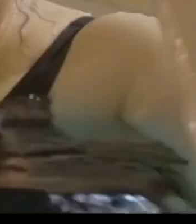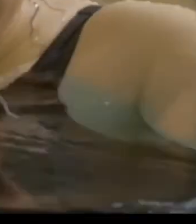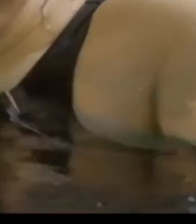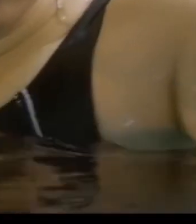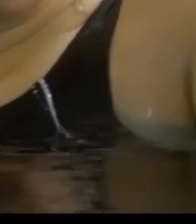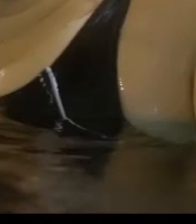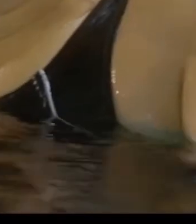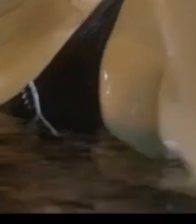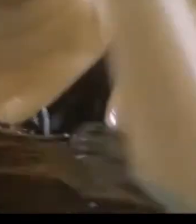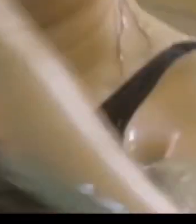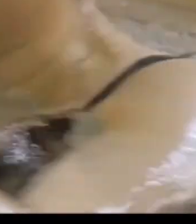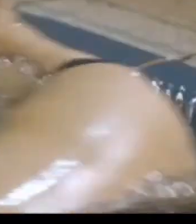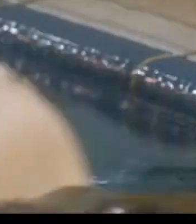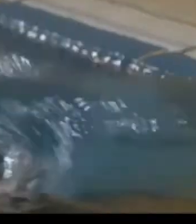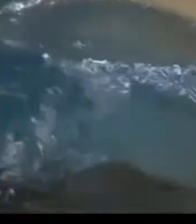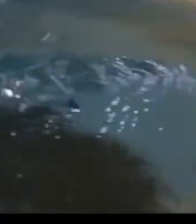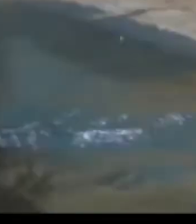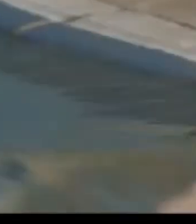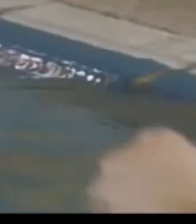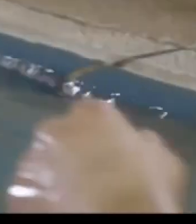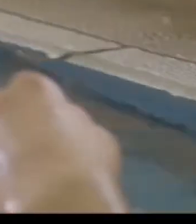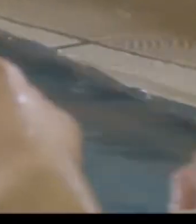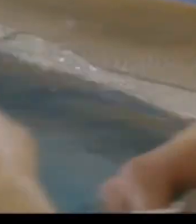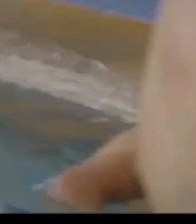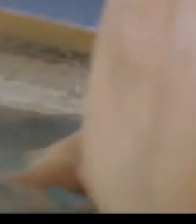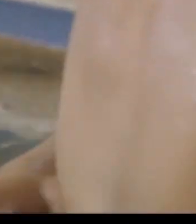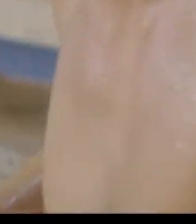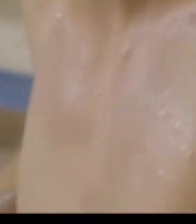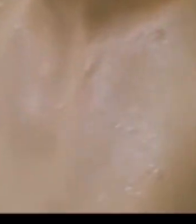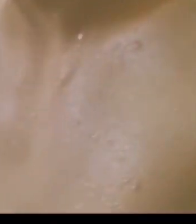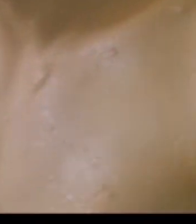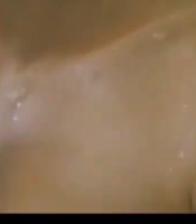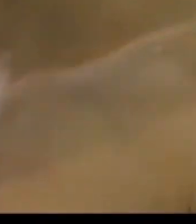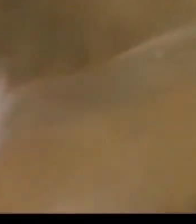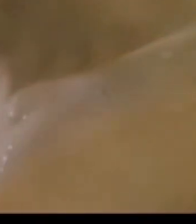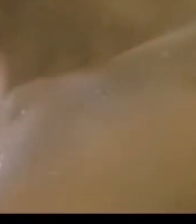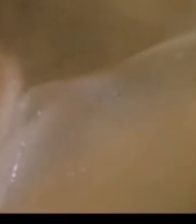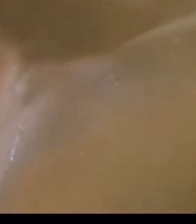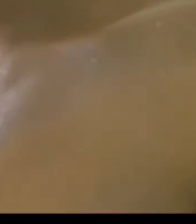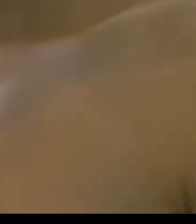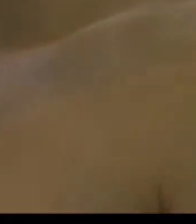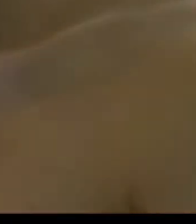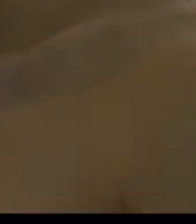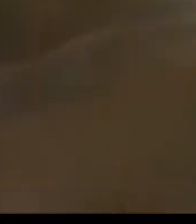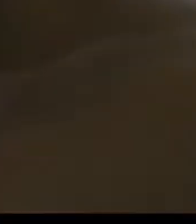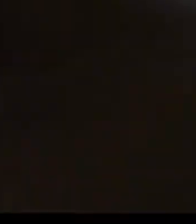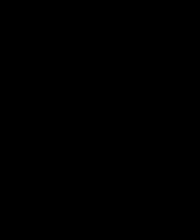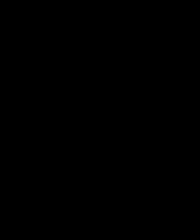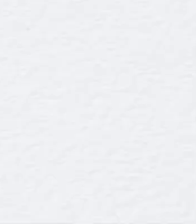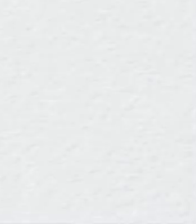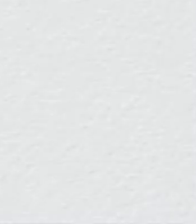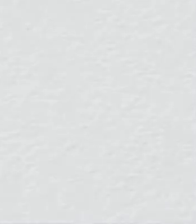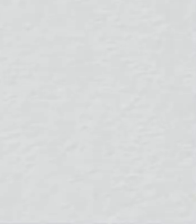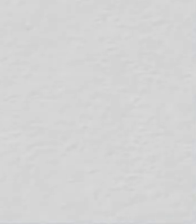잘하는 사람 할 거니까. 명자가 쌩하니 헤엄쳐 가버리자 대회팀 남자가 난감해하며 얼굴을 매만진다.